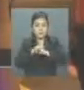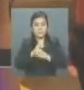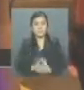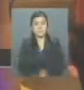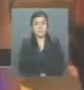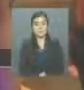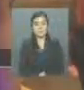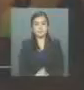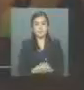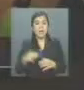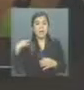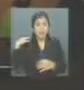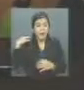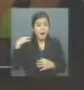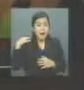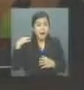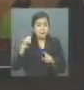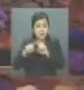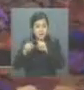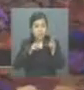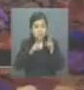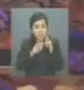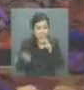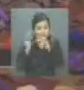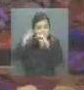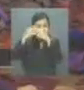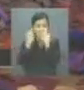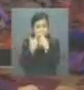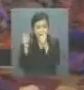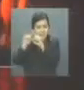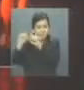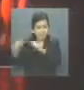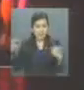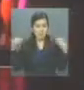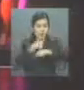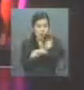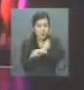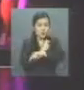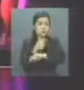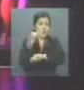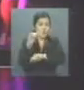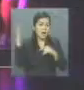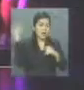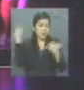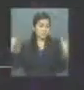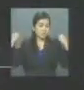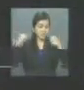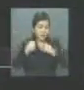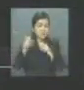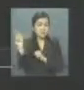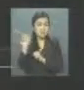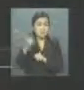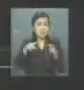เศษผ้าหลากสีหลายขนาดนำมาประยุกต์และตกแต่งเป็นเครื่องแต่งกายสมัยอยุธยาหนึ่งในงานศิลปะที่ให้ผู้ร่วมงานได้